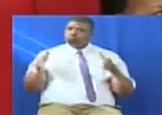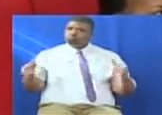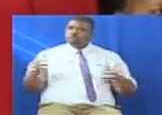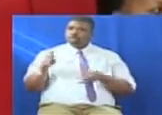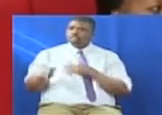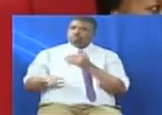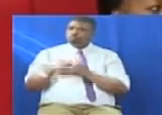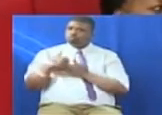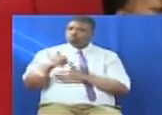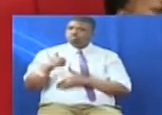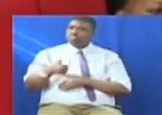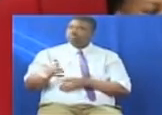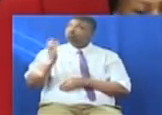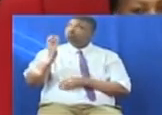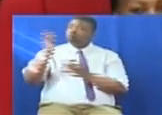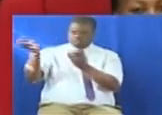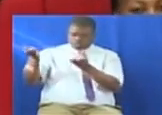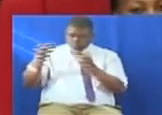aliyetupatia.